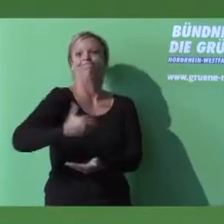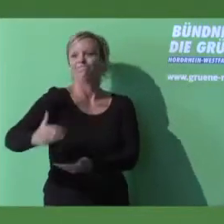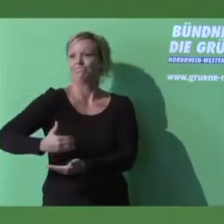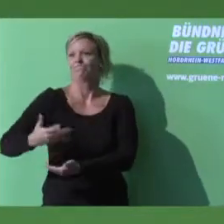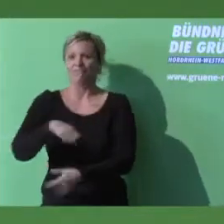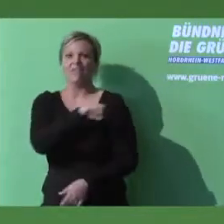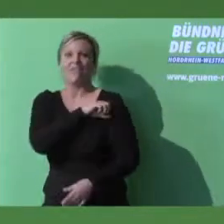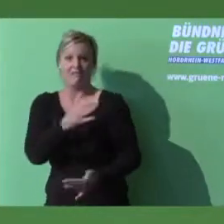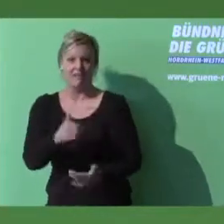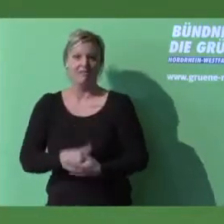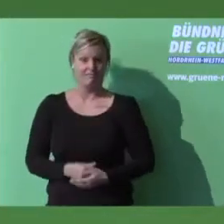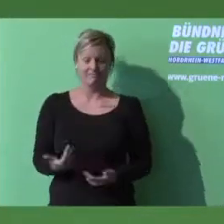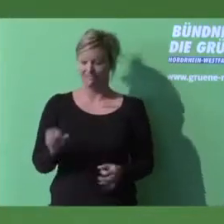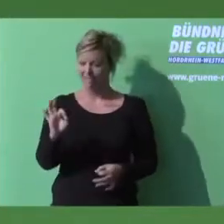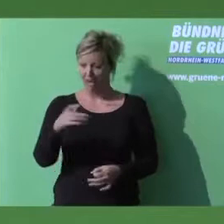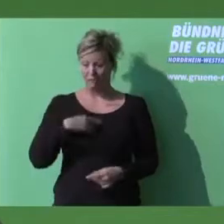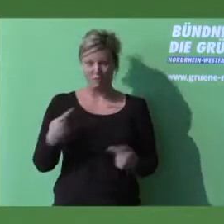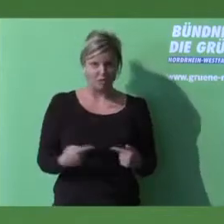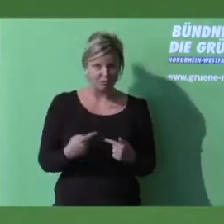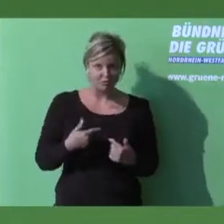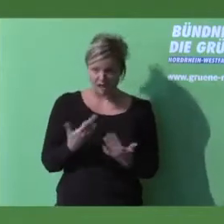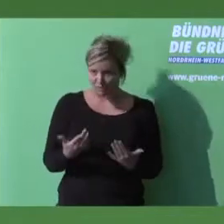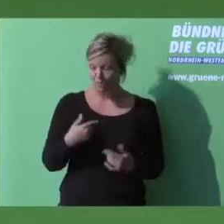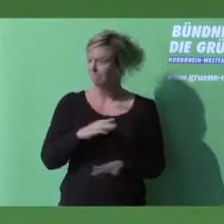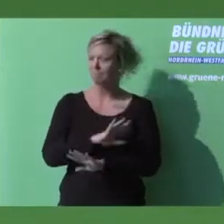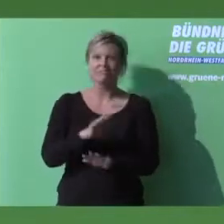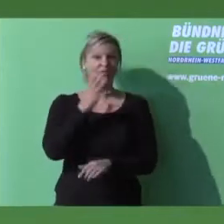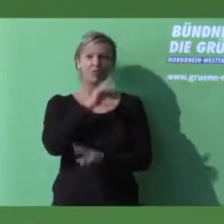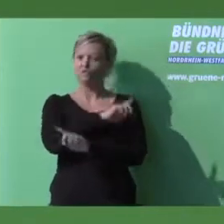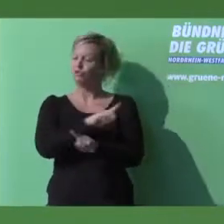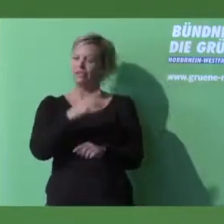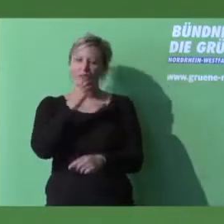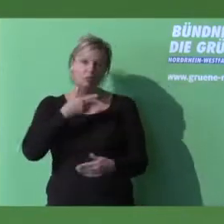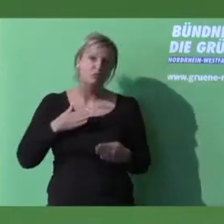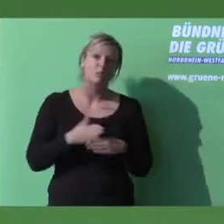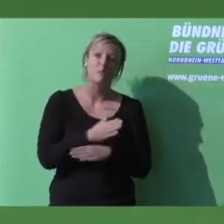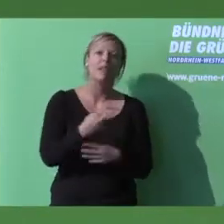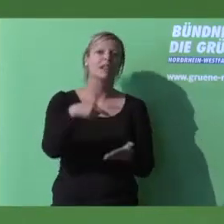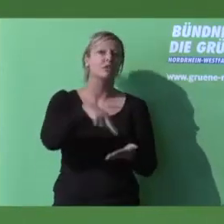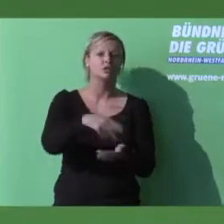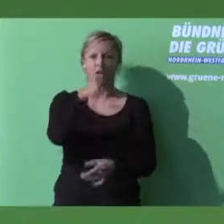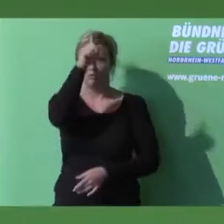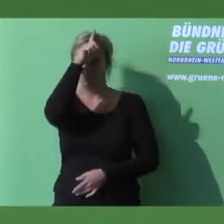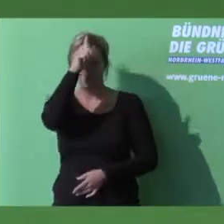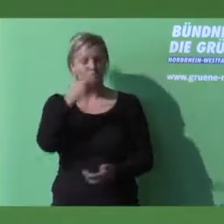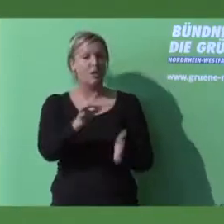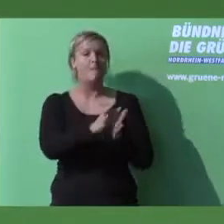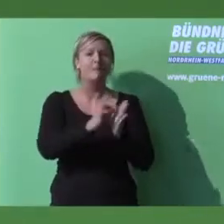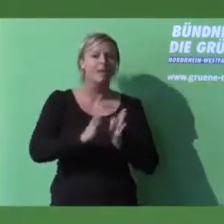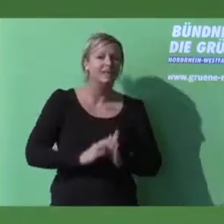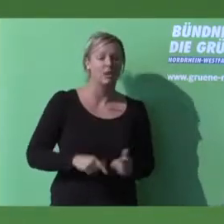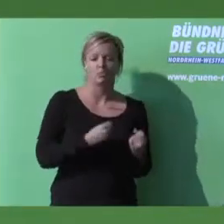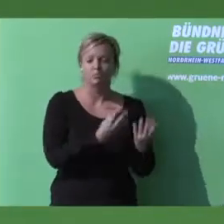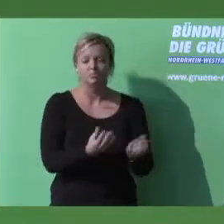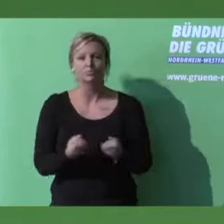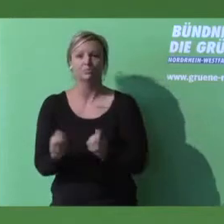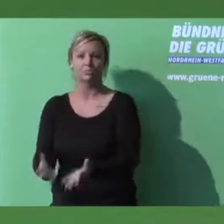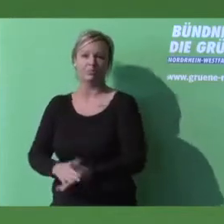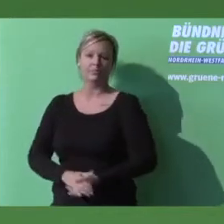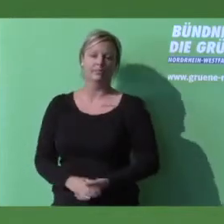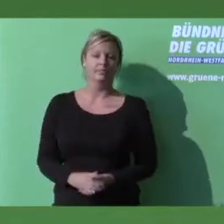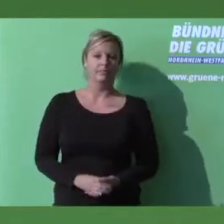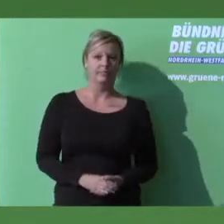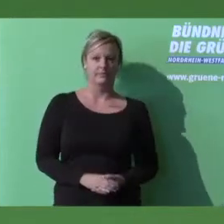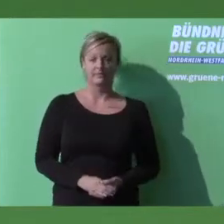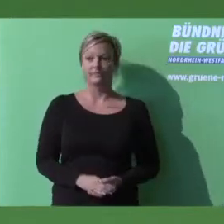dafür streiten wir nicht. Wir wollen, dass der Mittelstand in Deutschland anständigere Bedingungen hat. Und dazu gehört auch, dass Großkonzerne